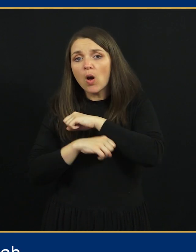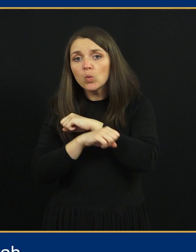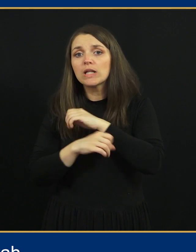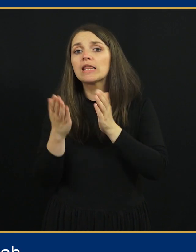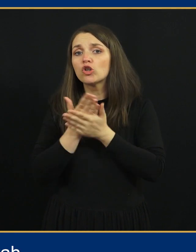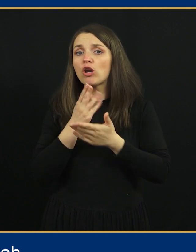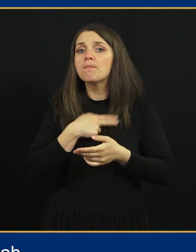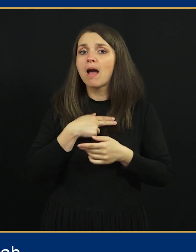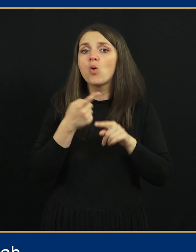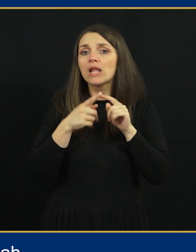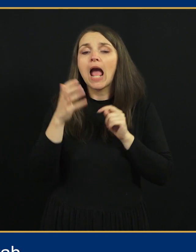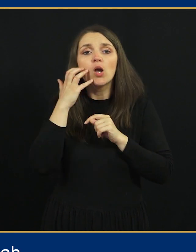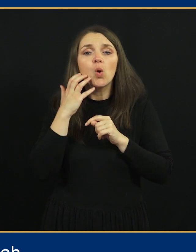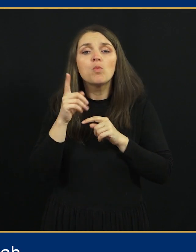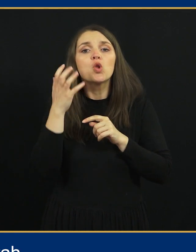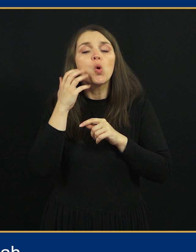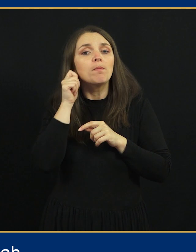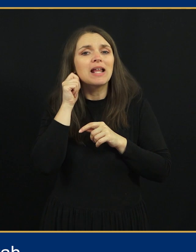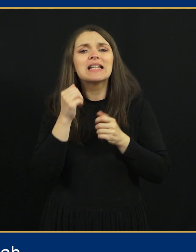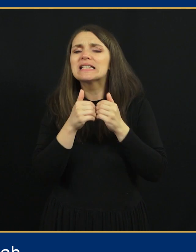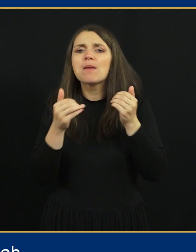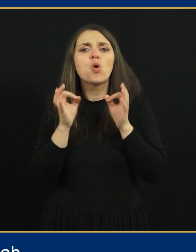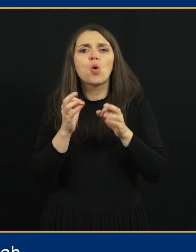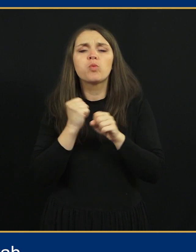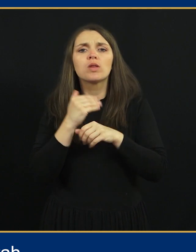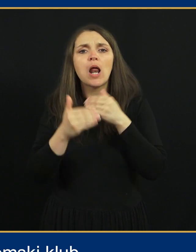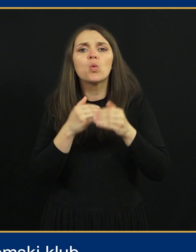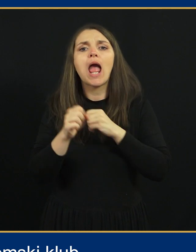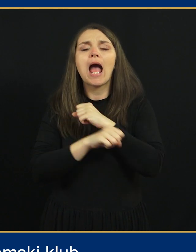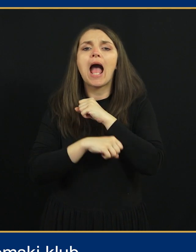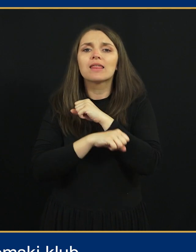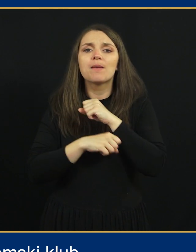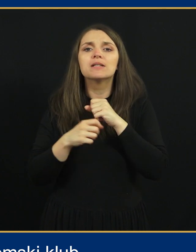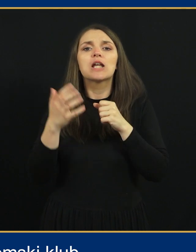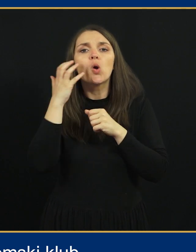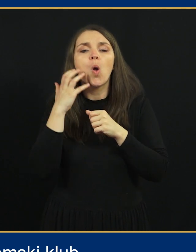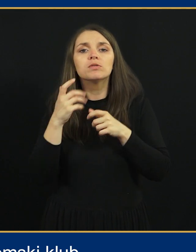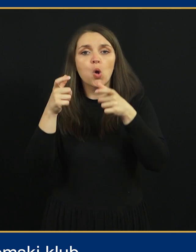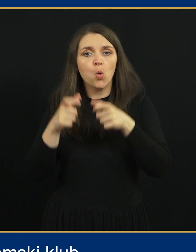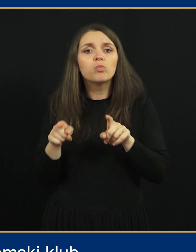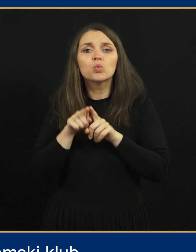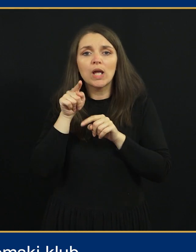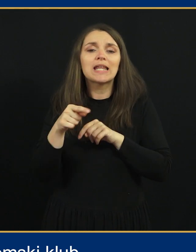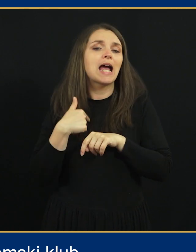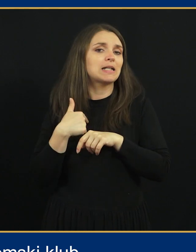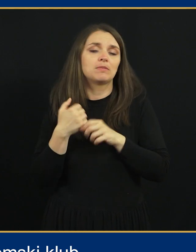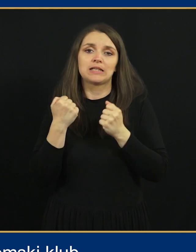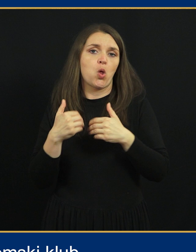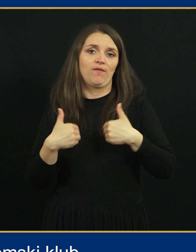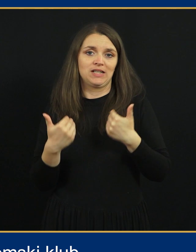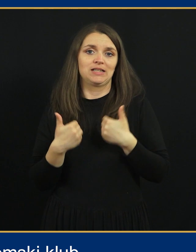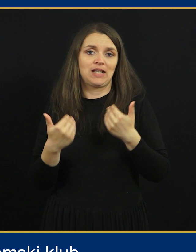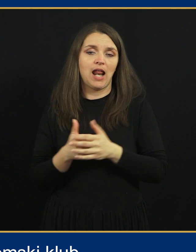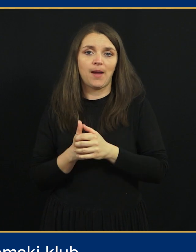ne nazadnje tudi na fakultetah, že imamo nekaj Romov in Romki in izjemno dobro deluje akademski romski klub, tudi tega